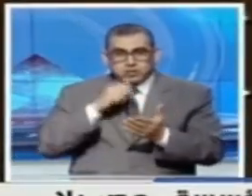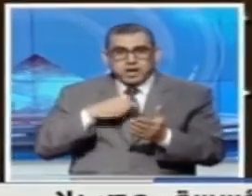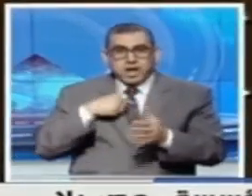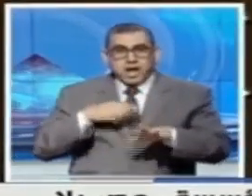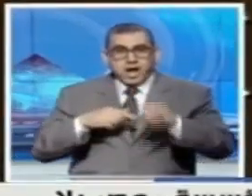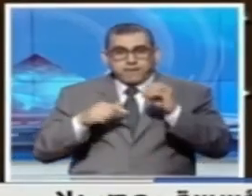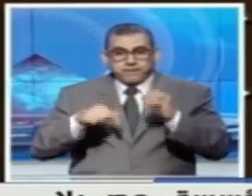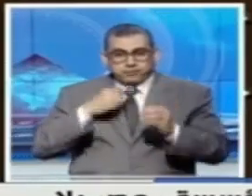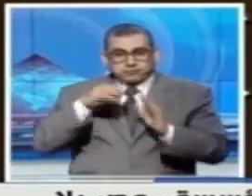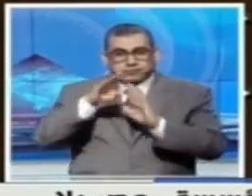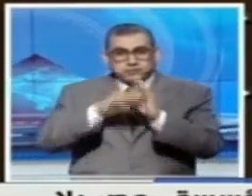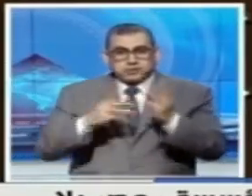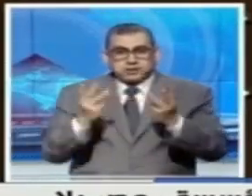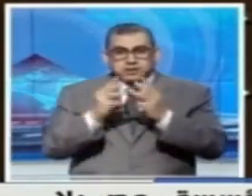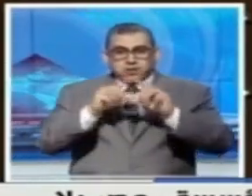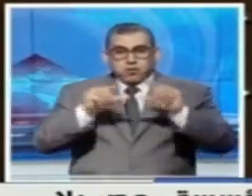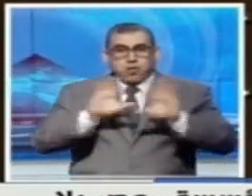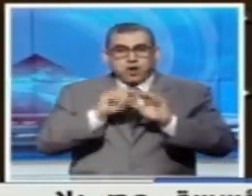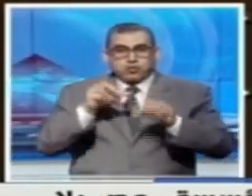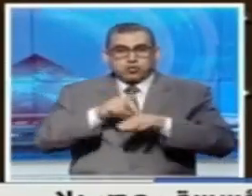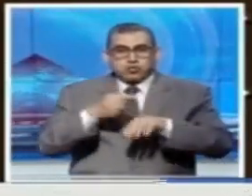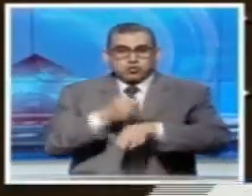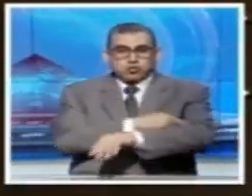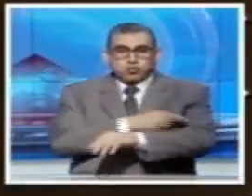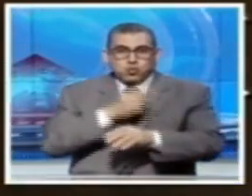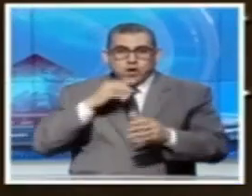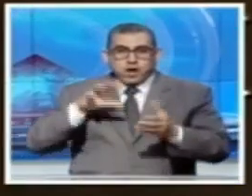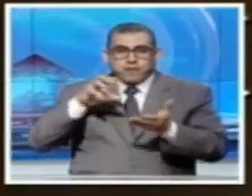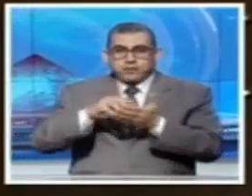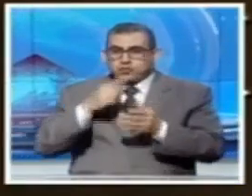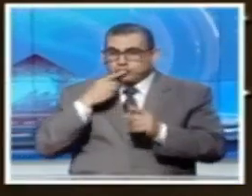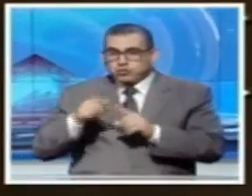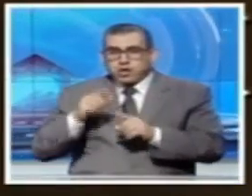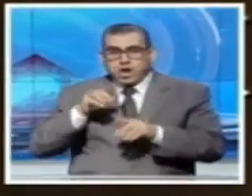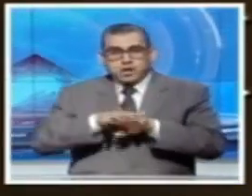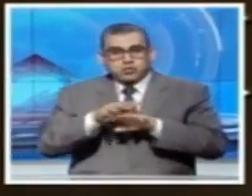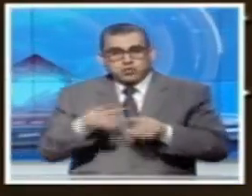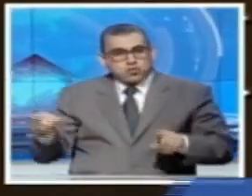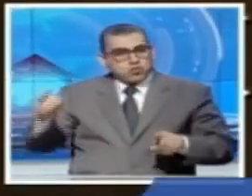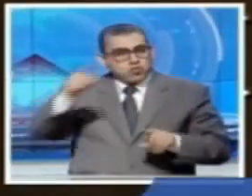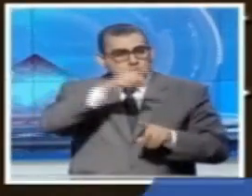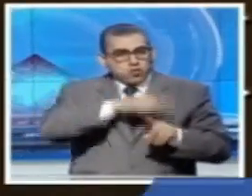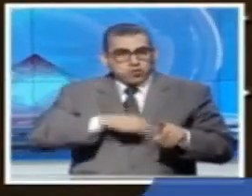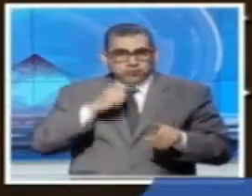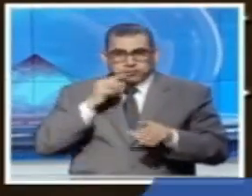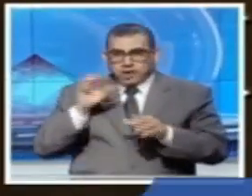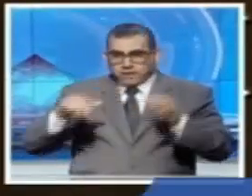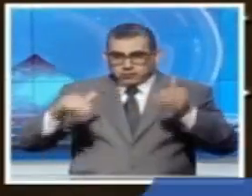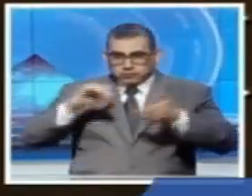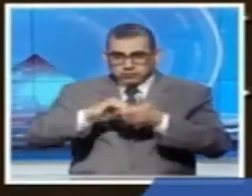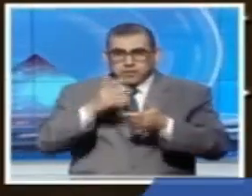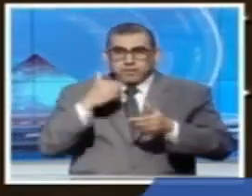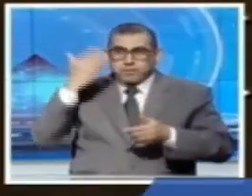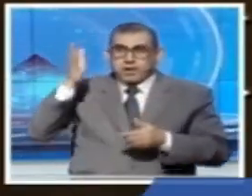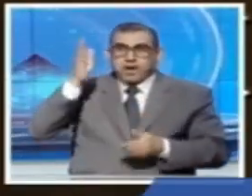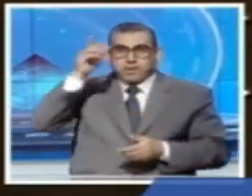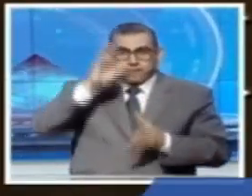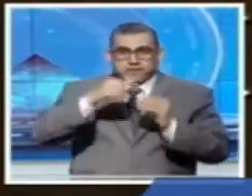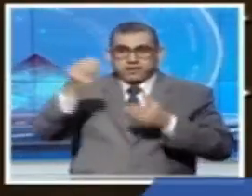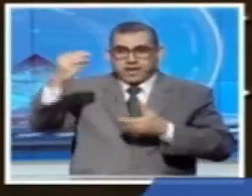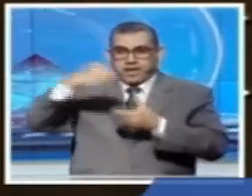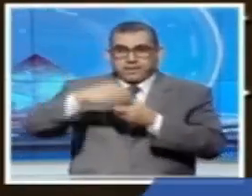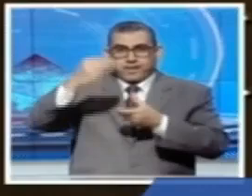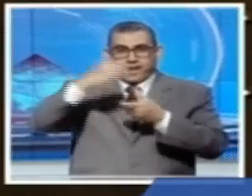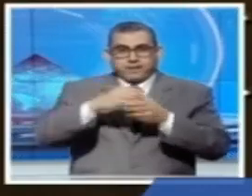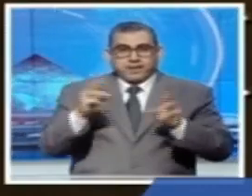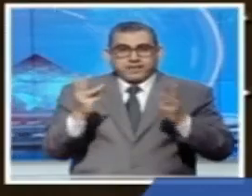دلوقتي منصة كبيرة بتجمع كل الأطباء من أول اسكندرية لأسوان، وابتدينا نتعرف على أطباء خارج مصر، وهم